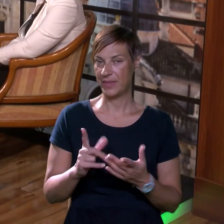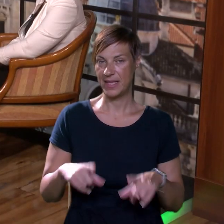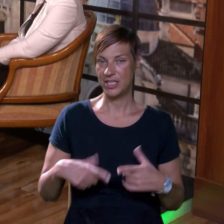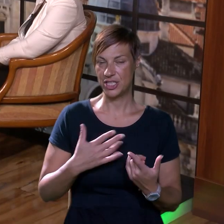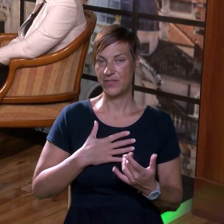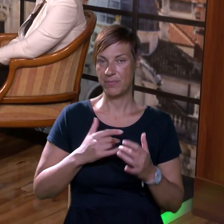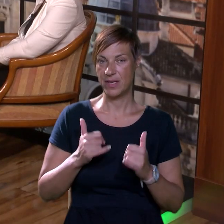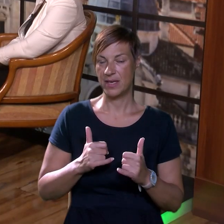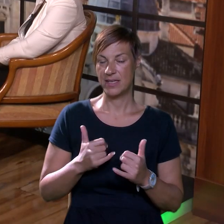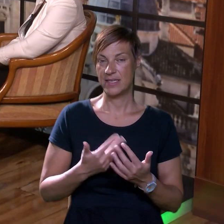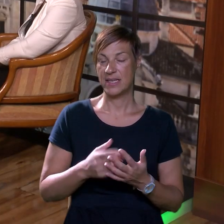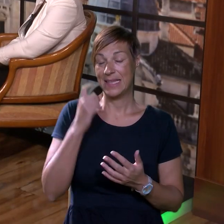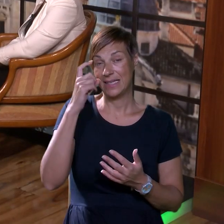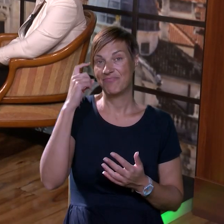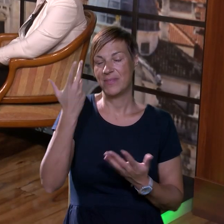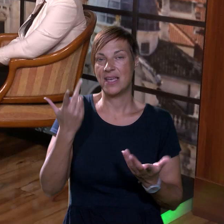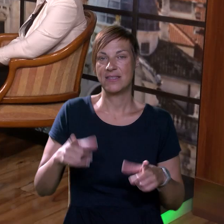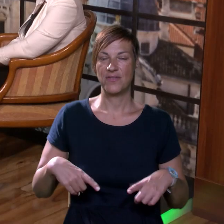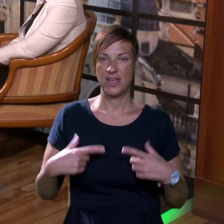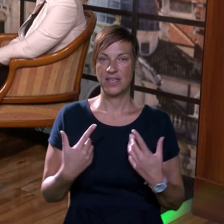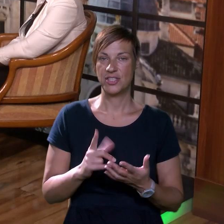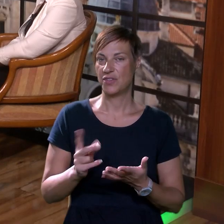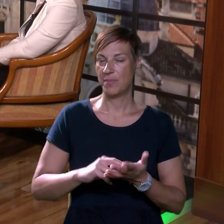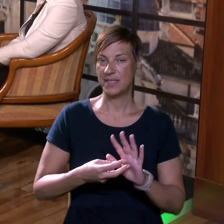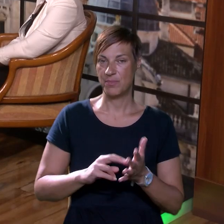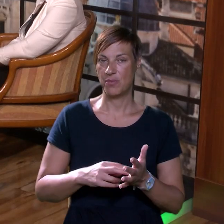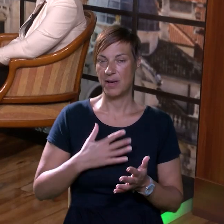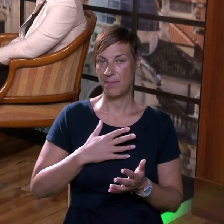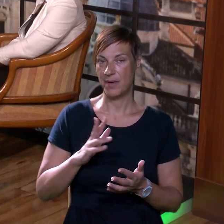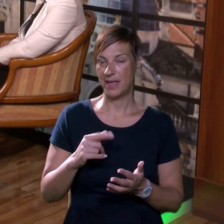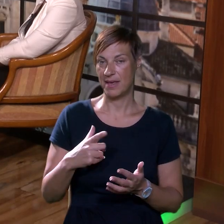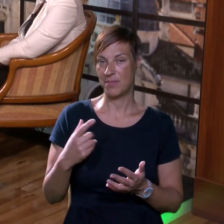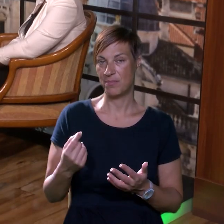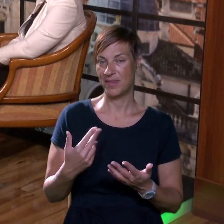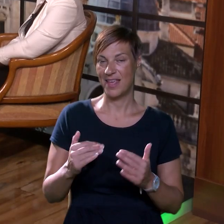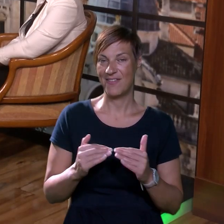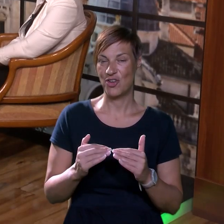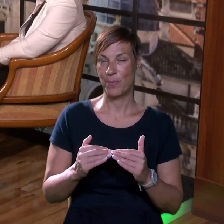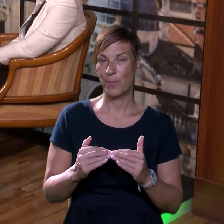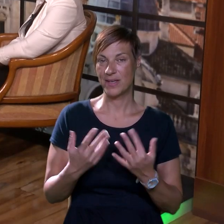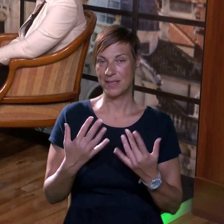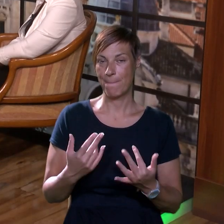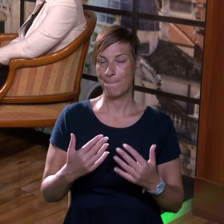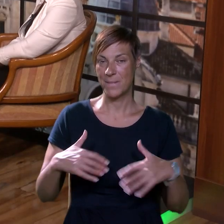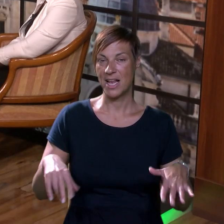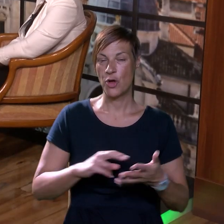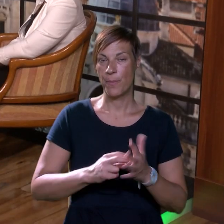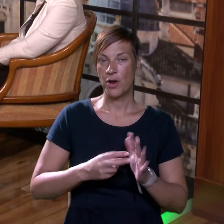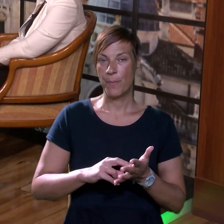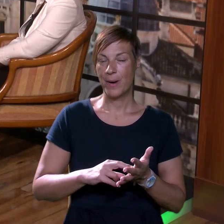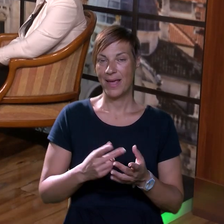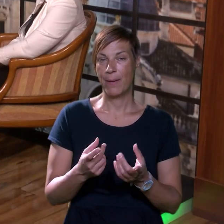ne živim ja sad neki nestvarni život, ono, bez problema. Ja imam na dnevnoj bazi milion